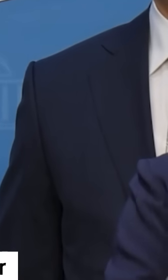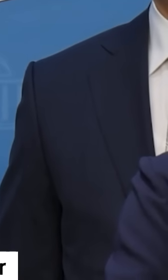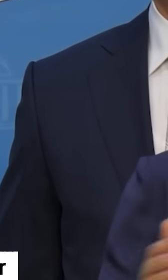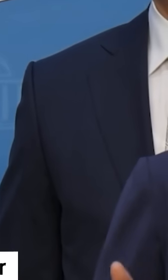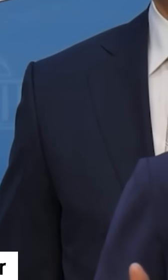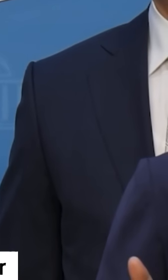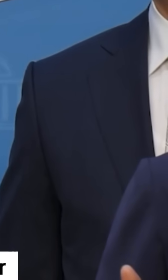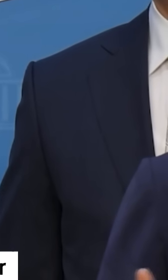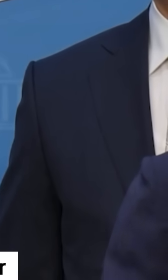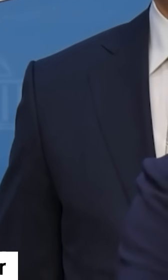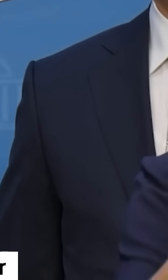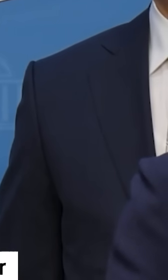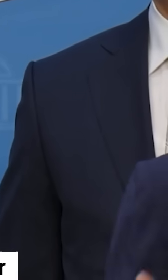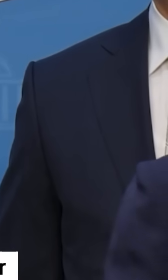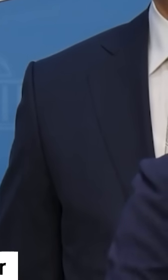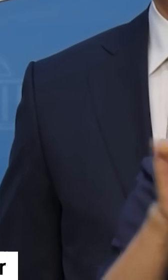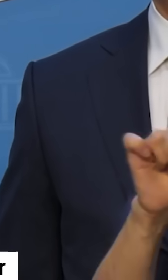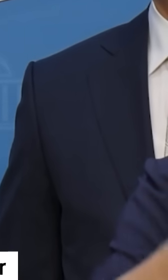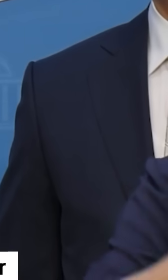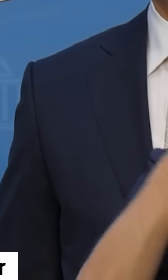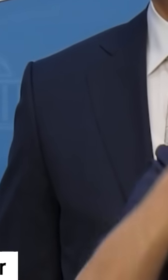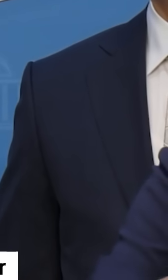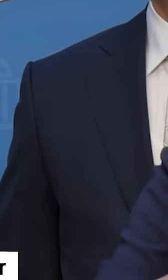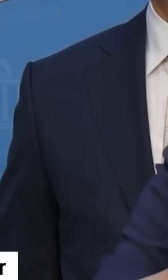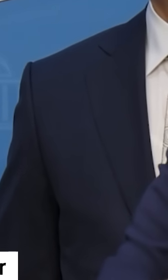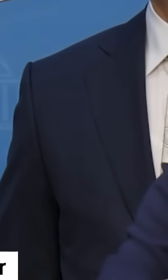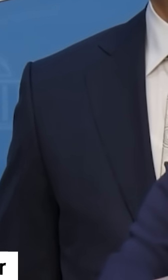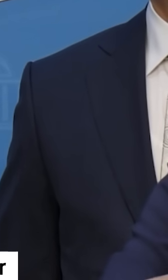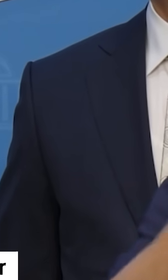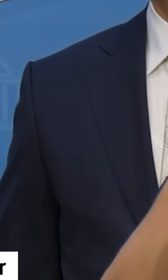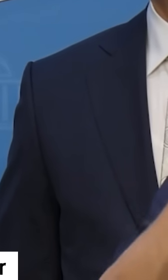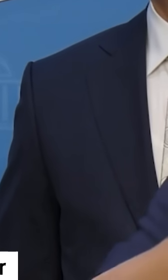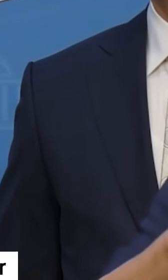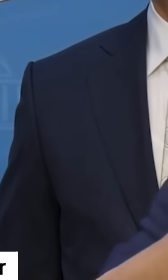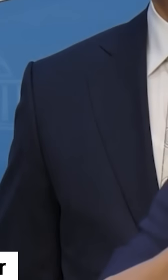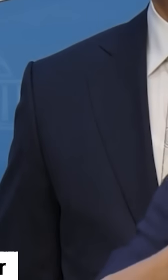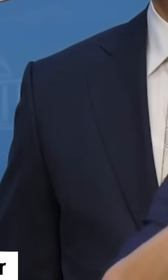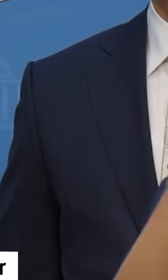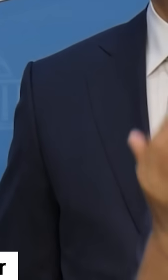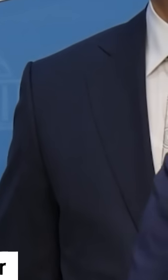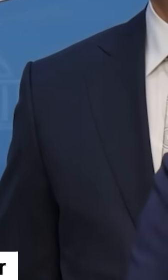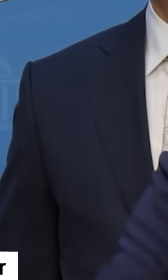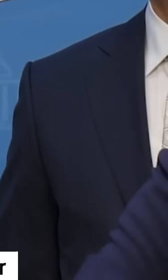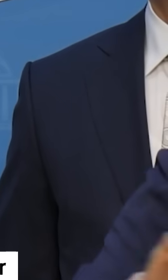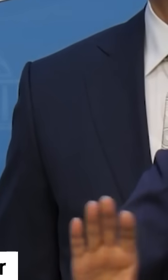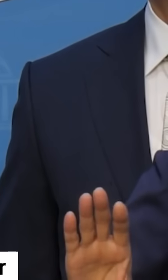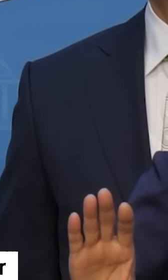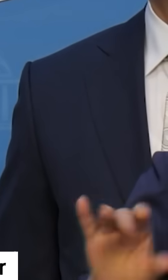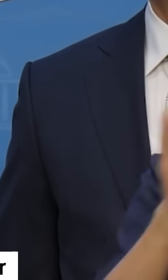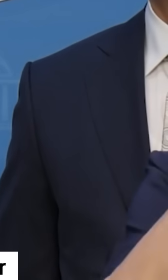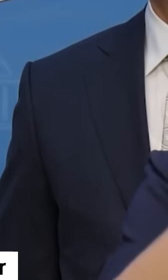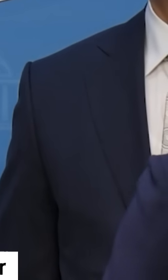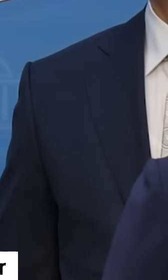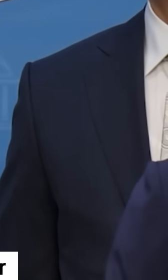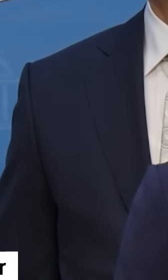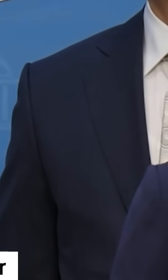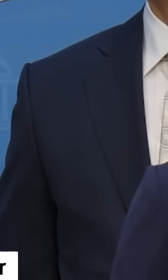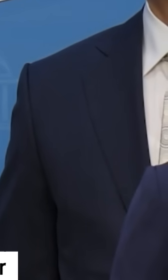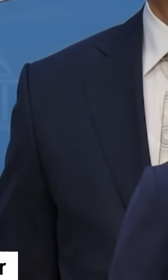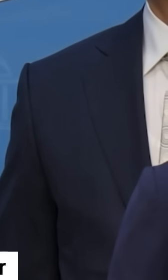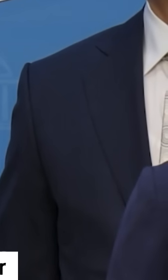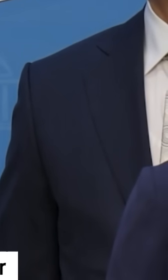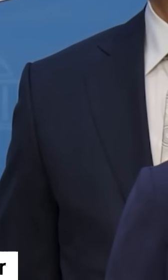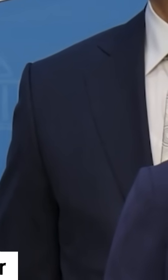선동 정치에 결국에는 비싼 식재료마저 모두 폐기 처분하고 있는 실정입니다.